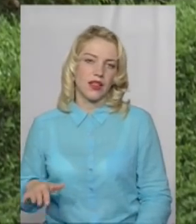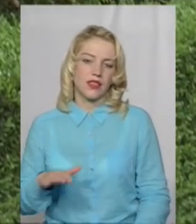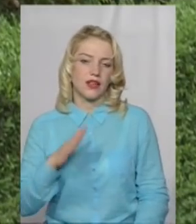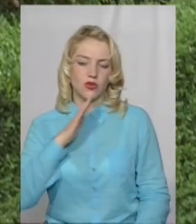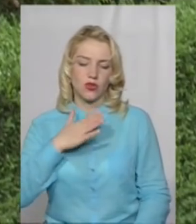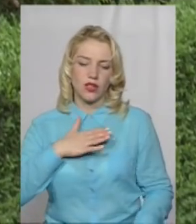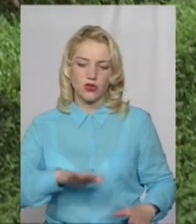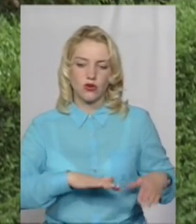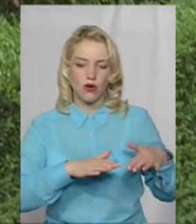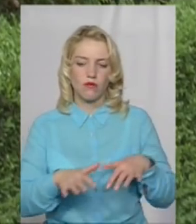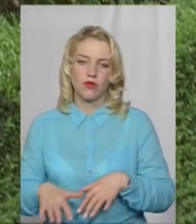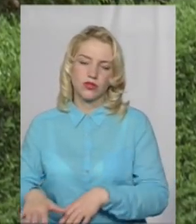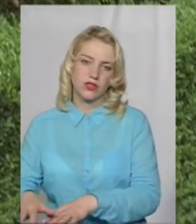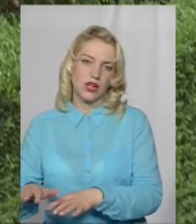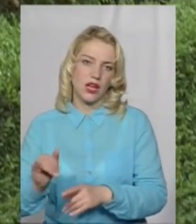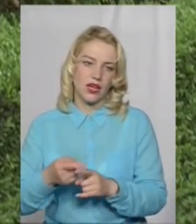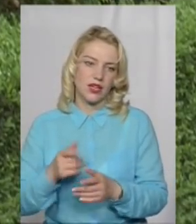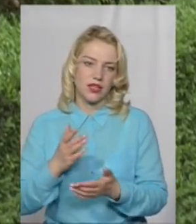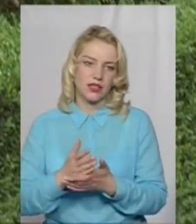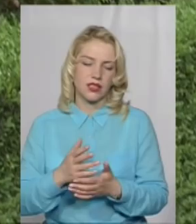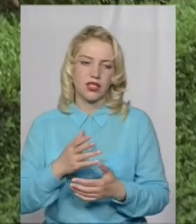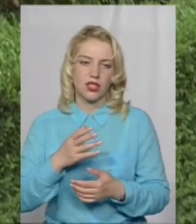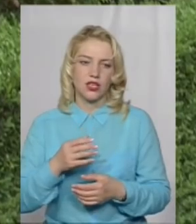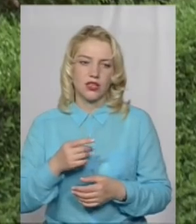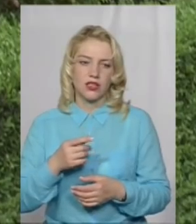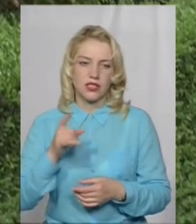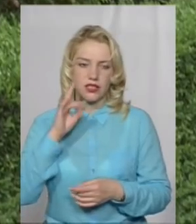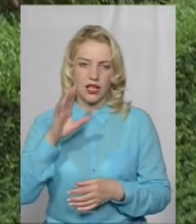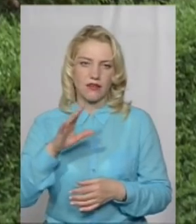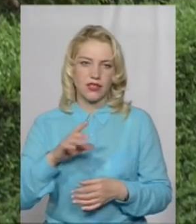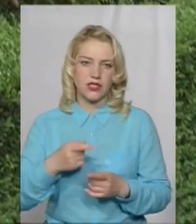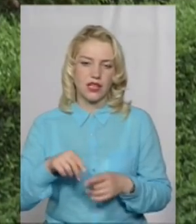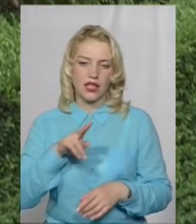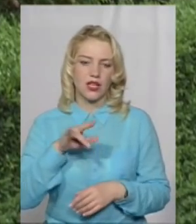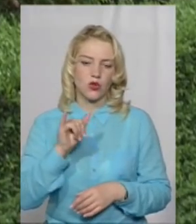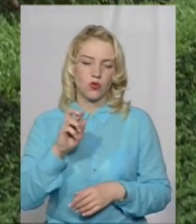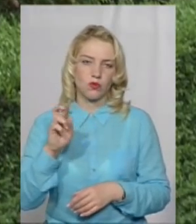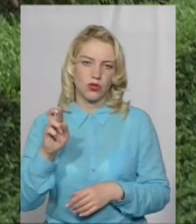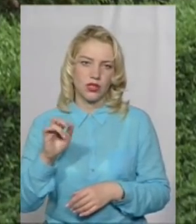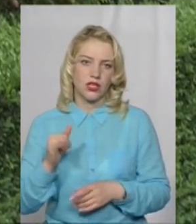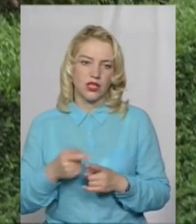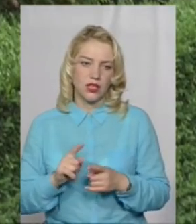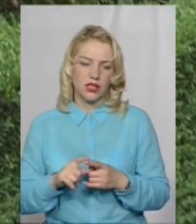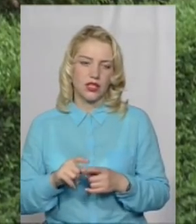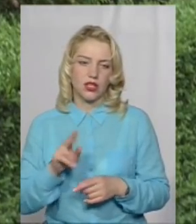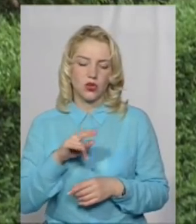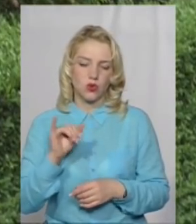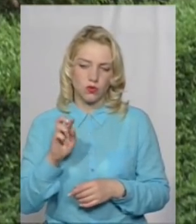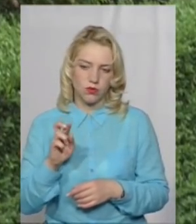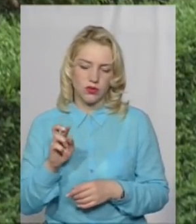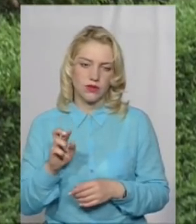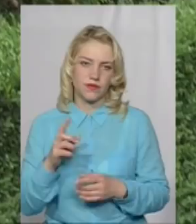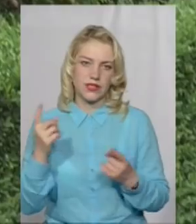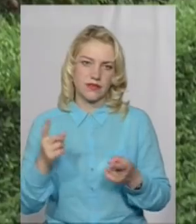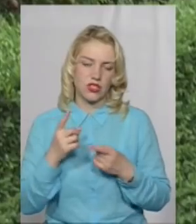Поділля славиться чудовими дібровами, і відсоток лісових культур за участю дуба звичайного